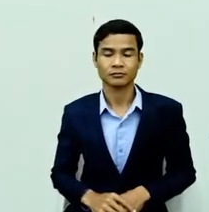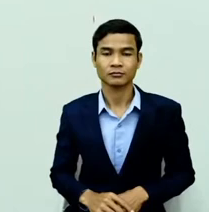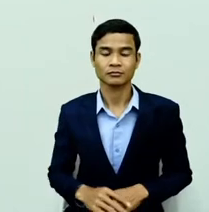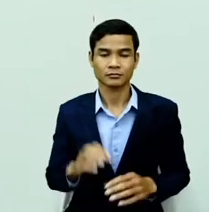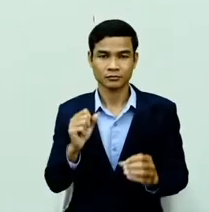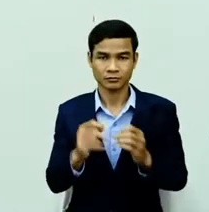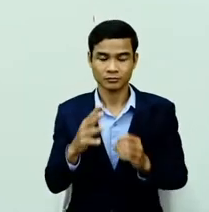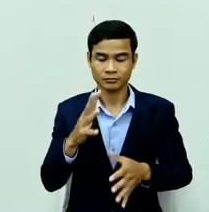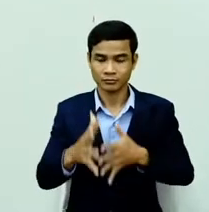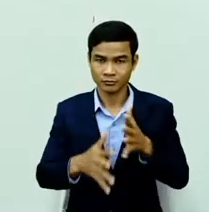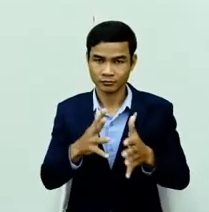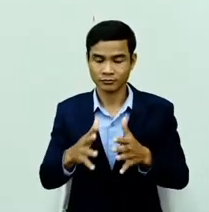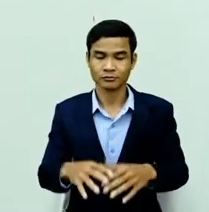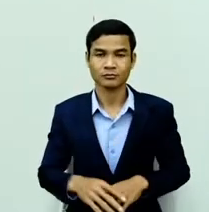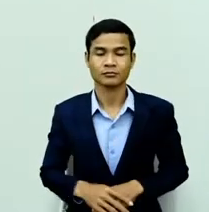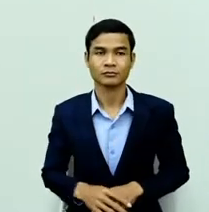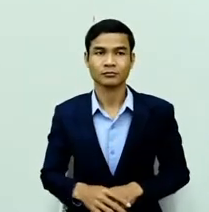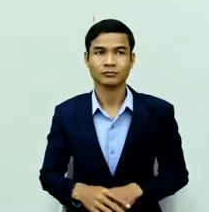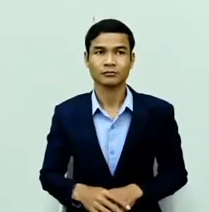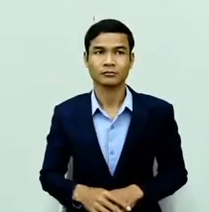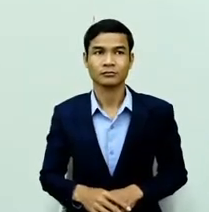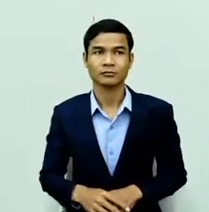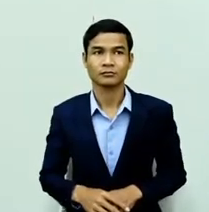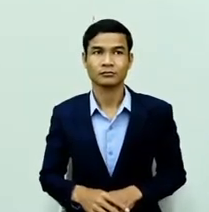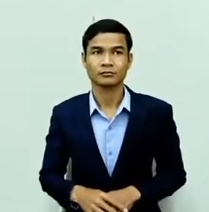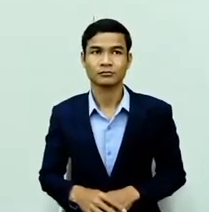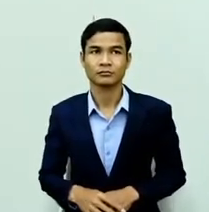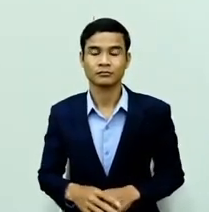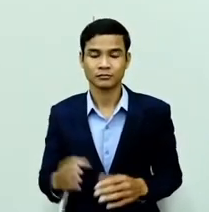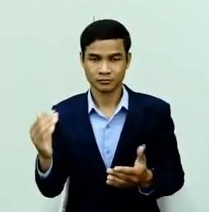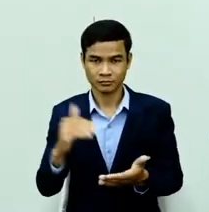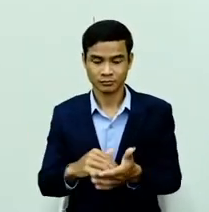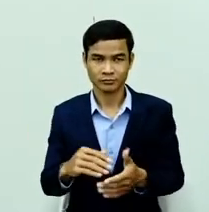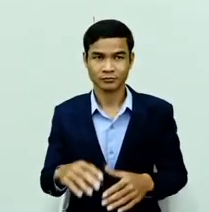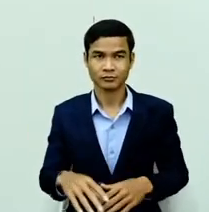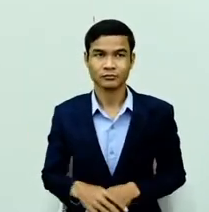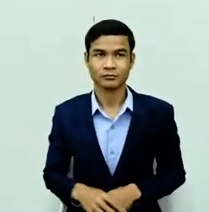chập đám ăn mà đòn tiết